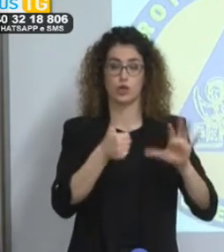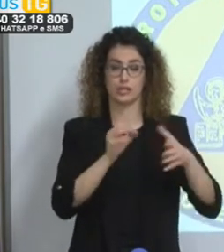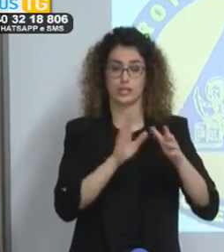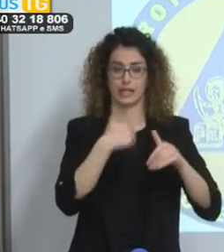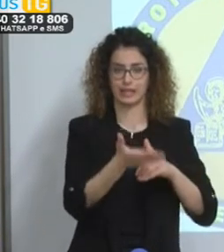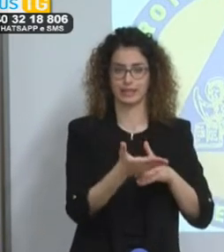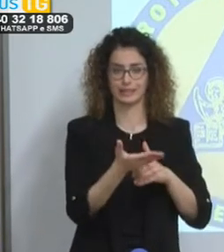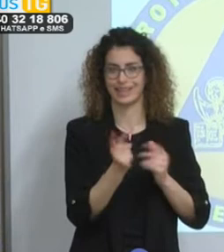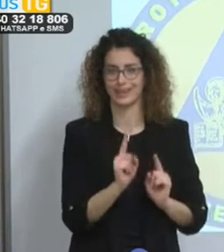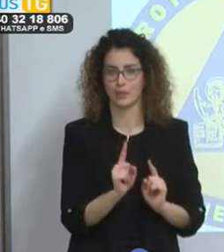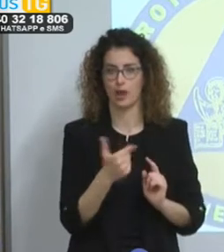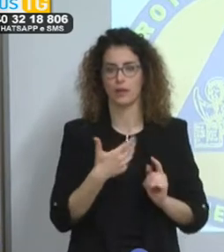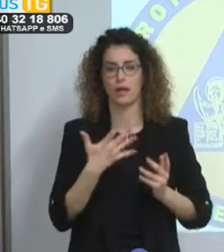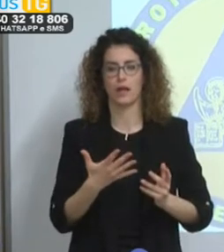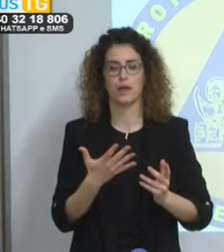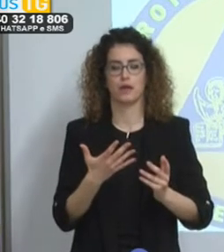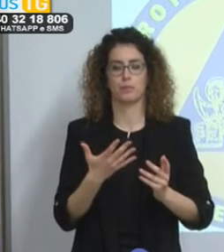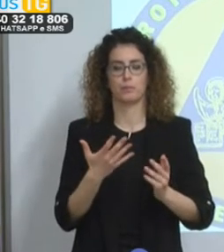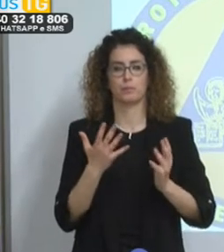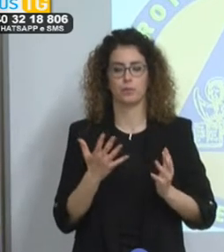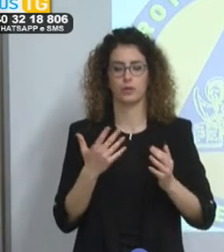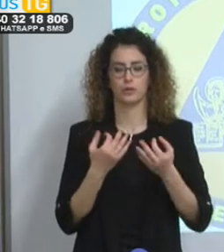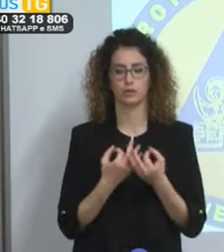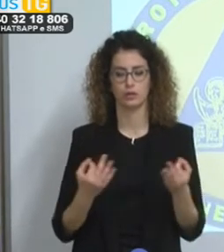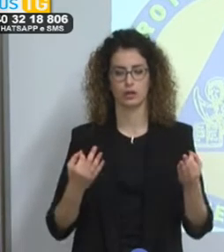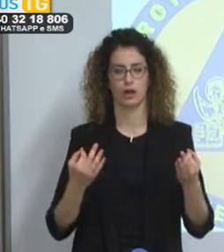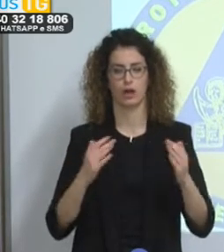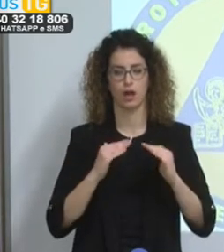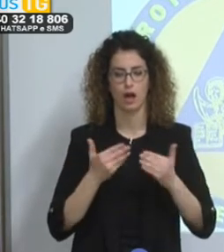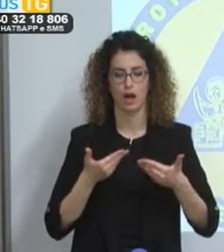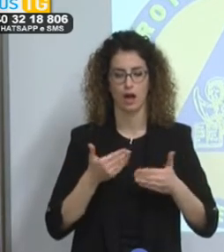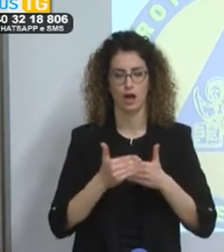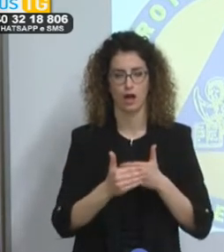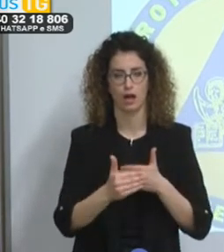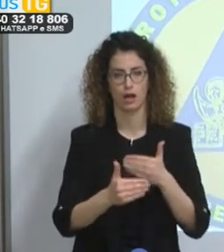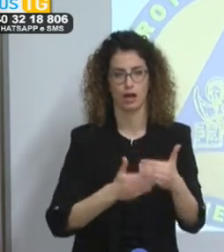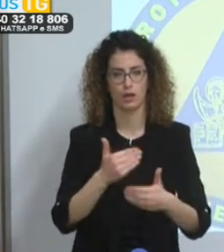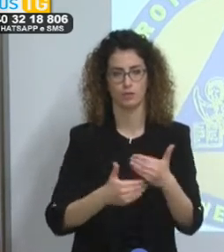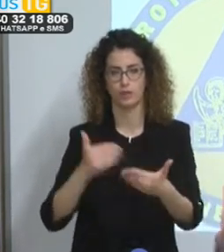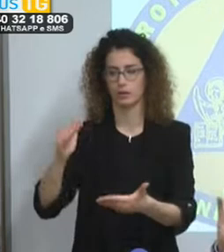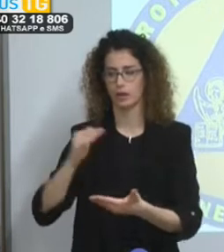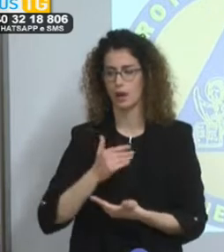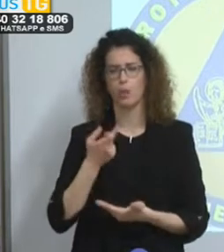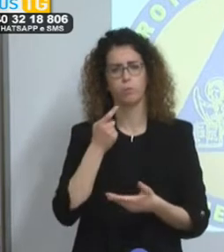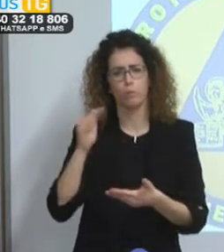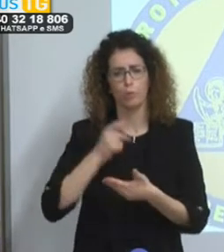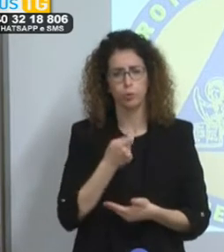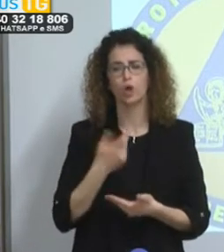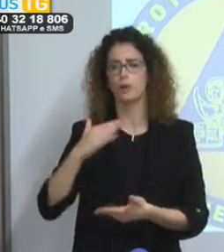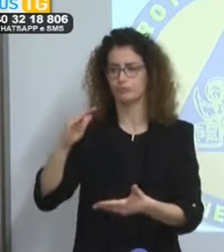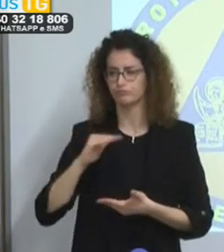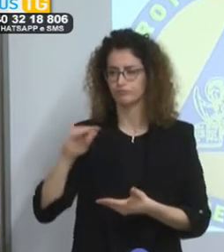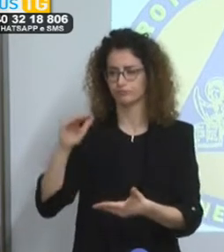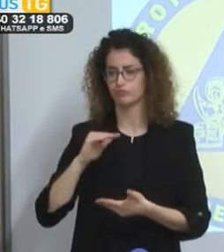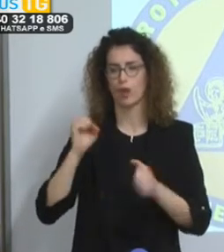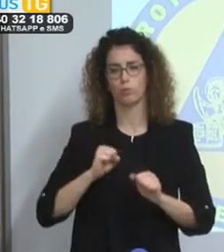un po' di stabilità, anche con una fornitura minimale, potremmo quantomeno presentare ai venditi una programmazione. Insomma, non vi nego